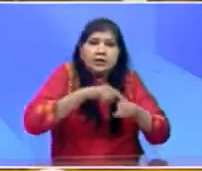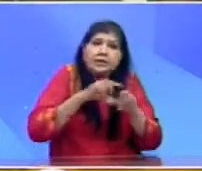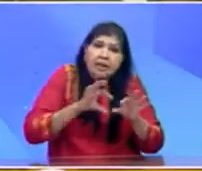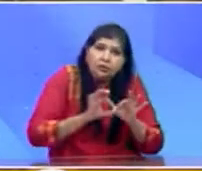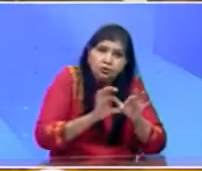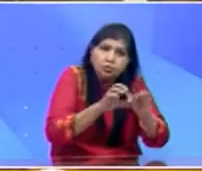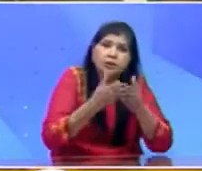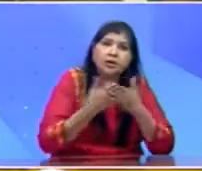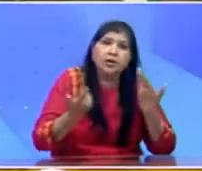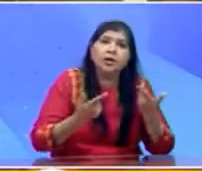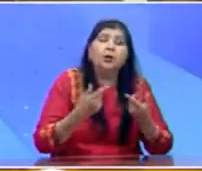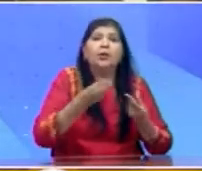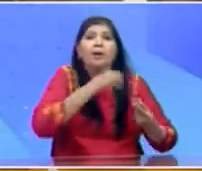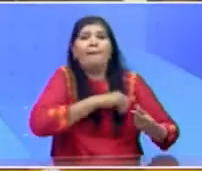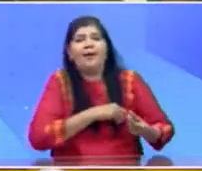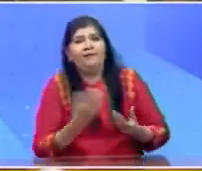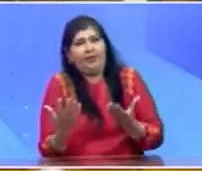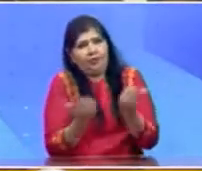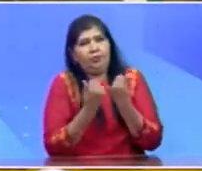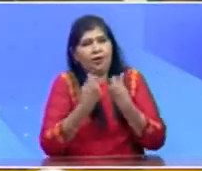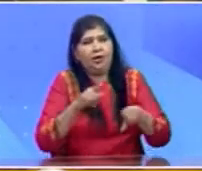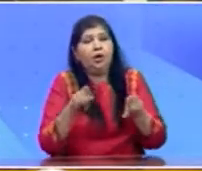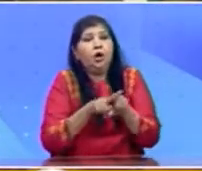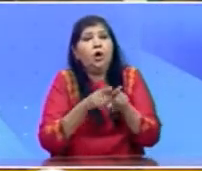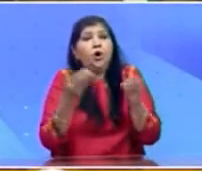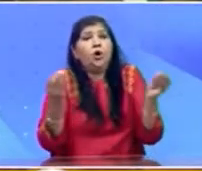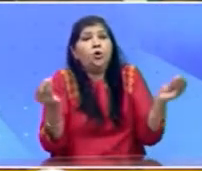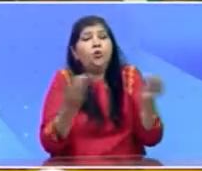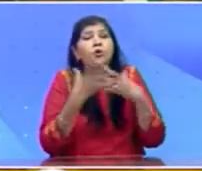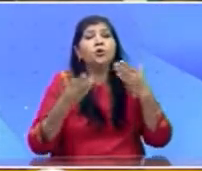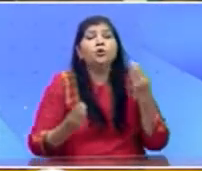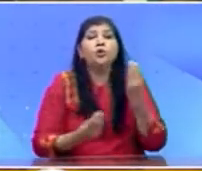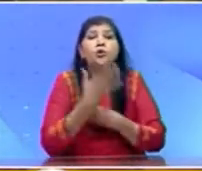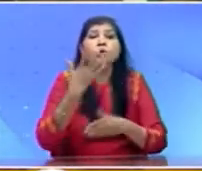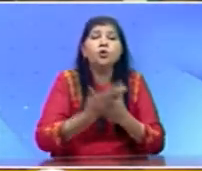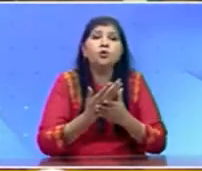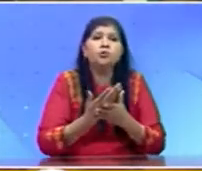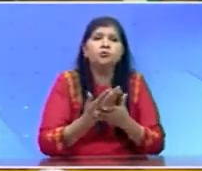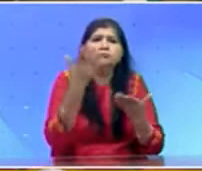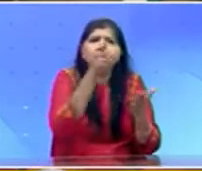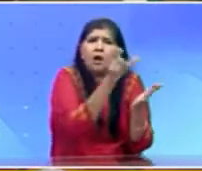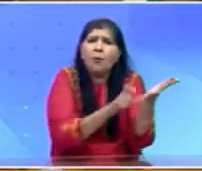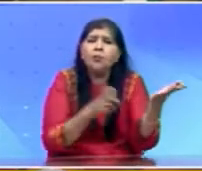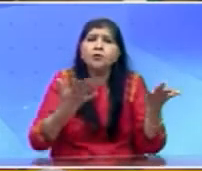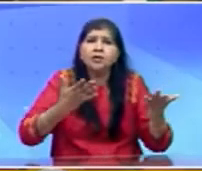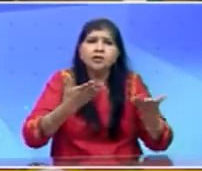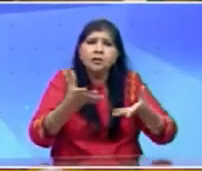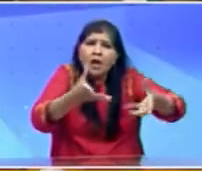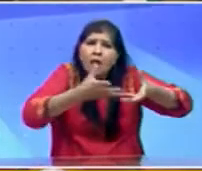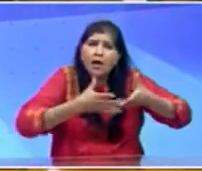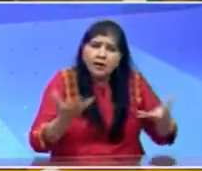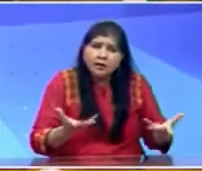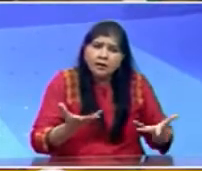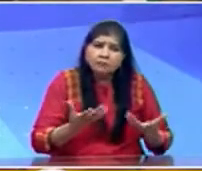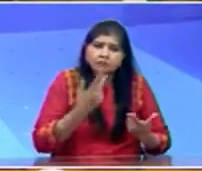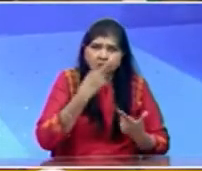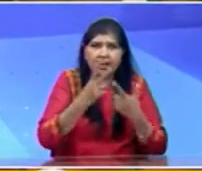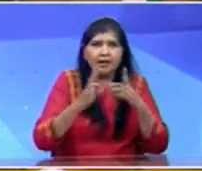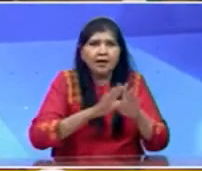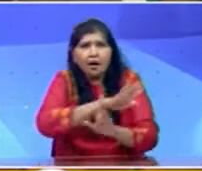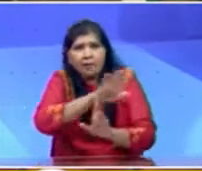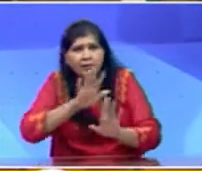जुड़कर उनका लाभ लें और नई संभावनाओं को साकार करें। मेरे प्यारे